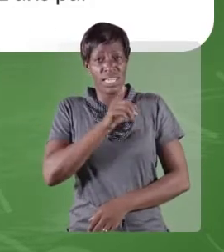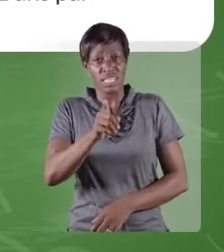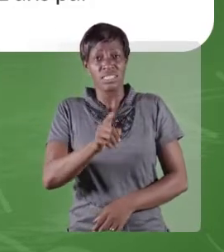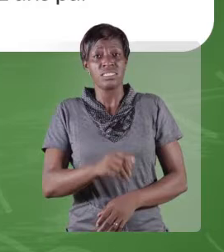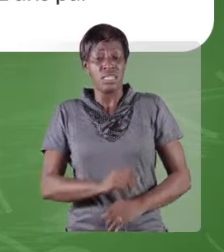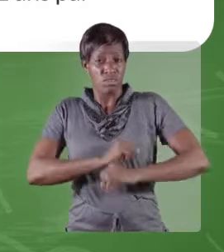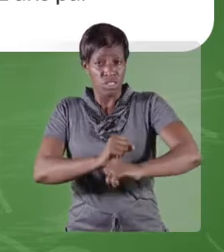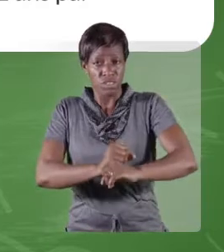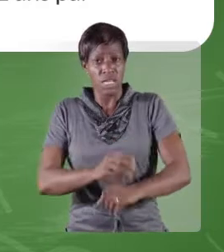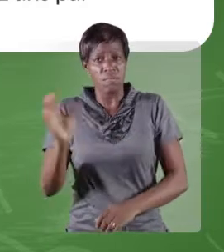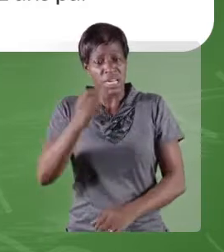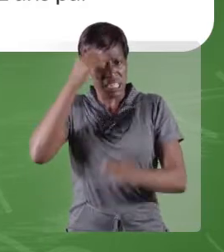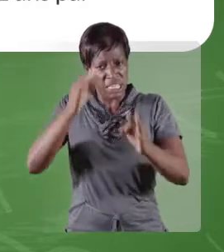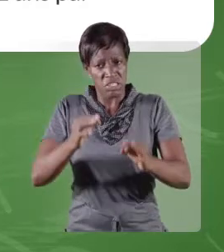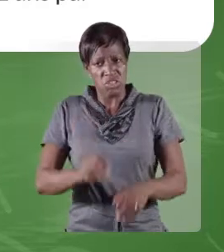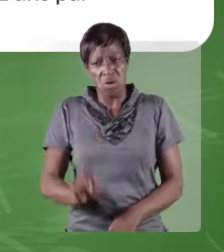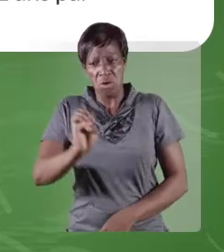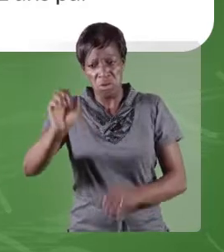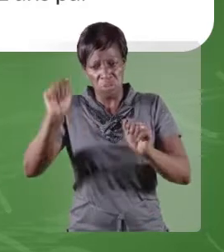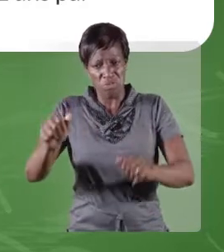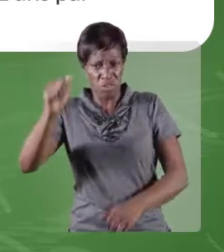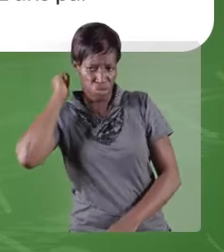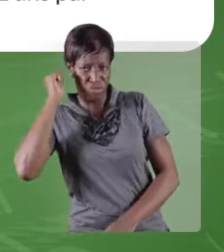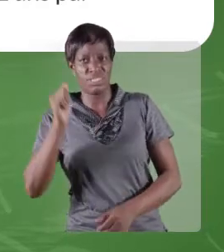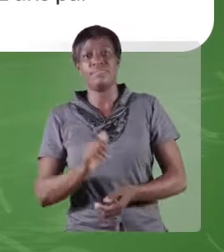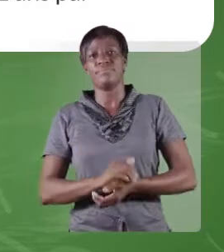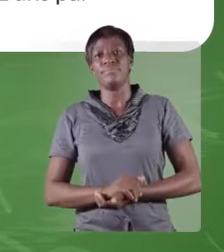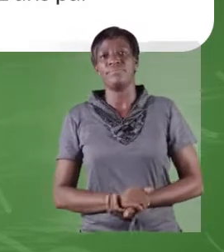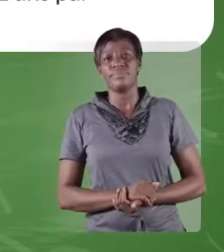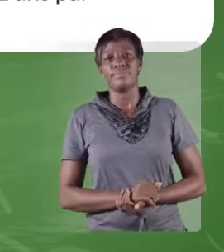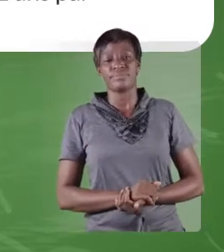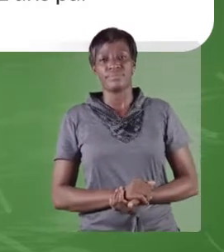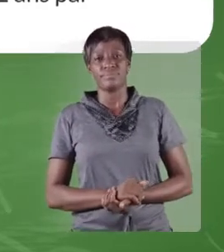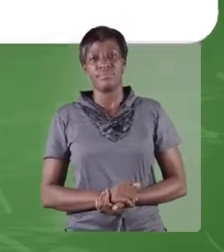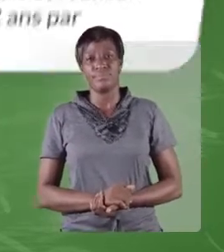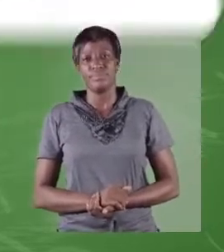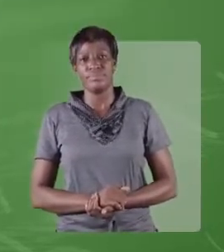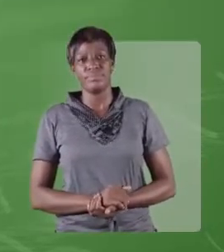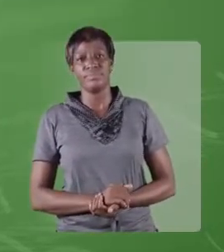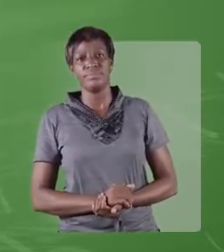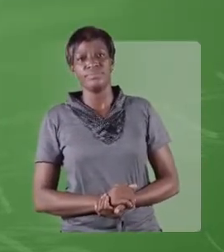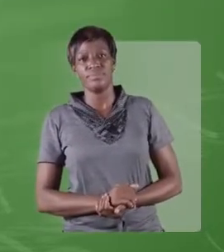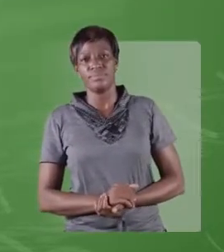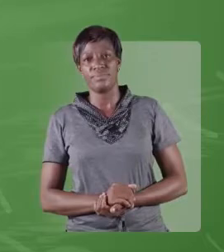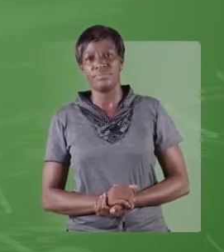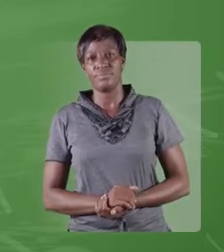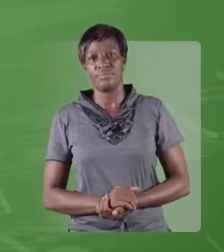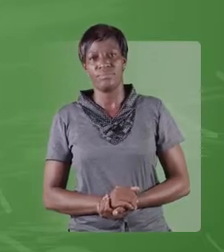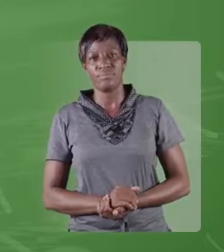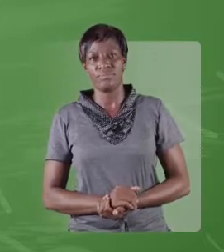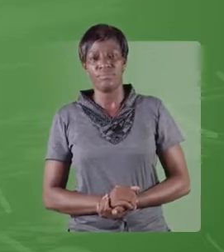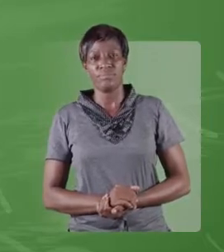permanents de dire non, de s'opposer à une décision du Conseil de sécurité. Le